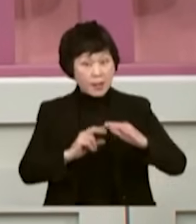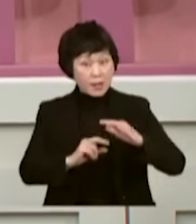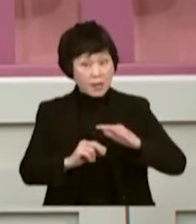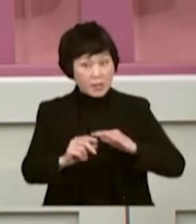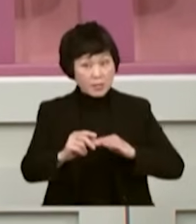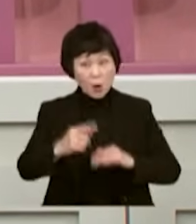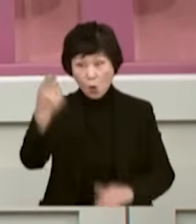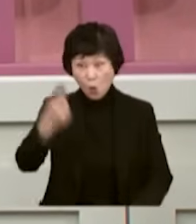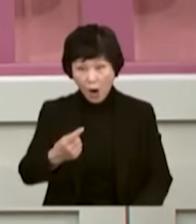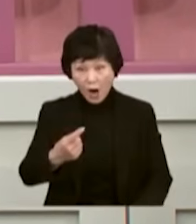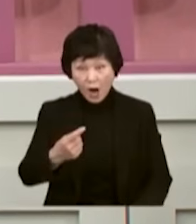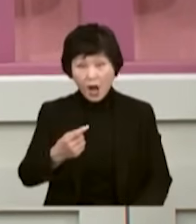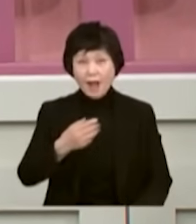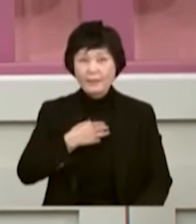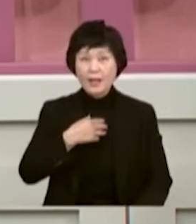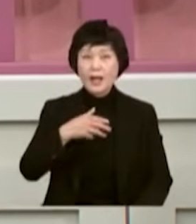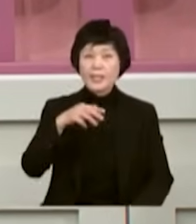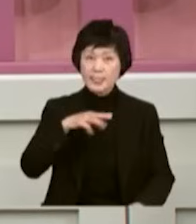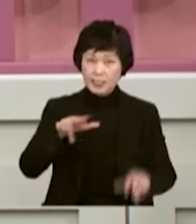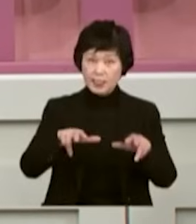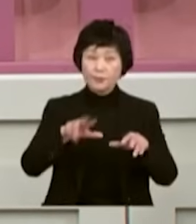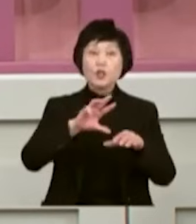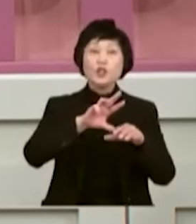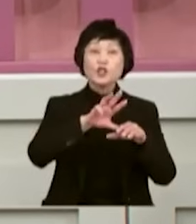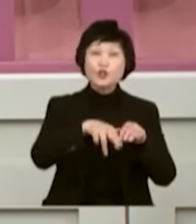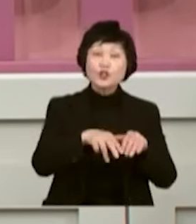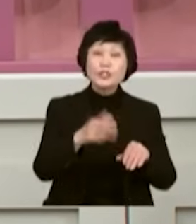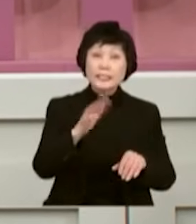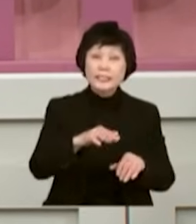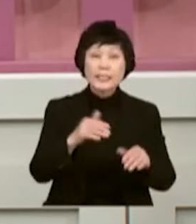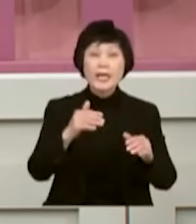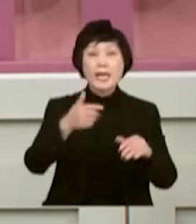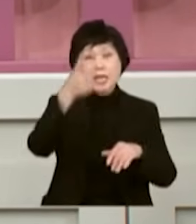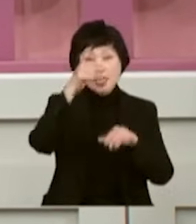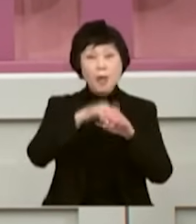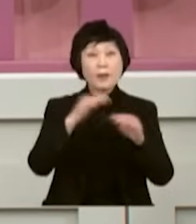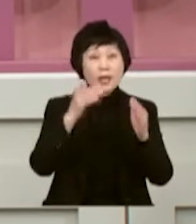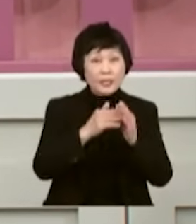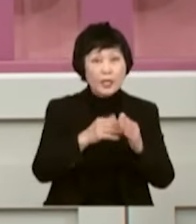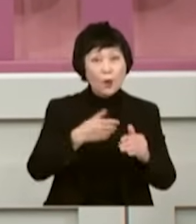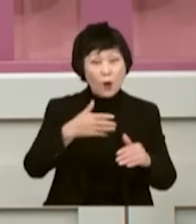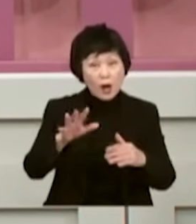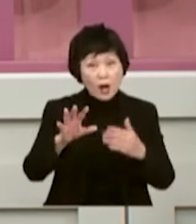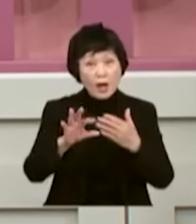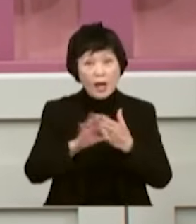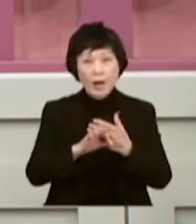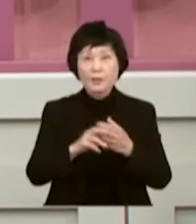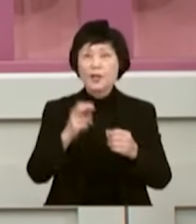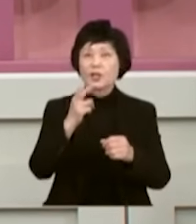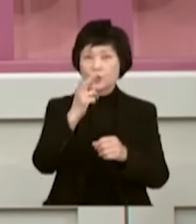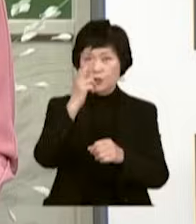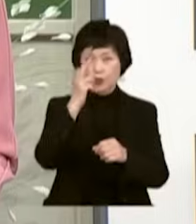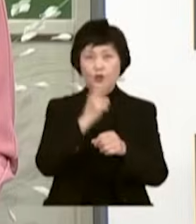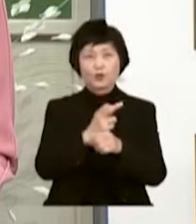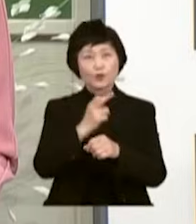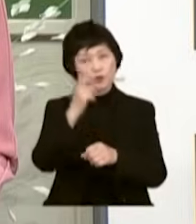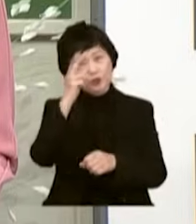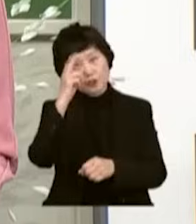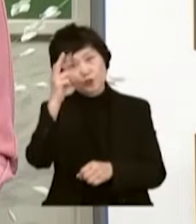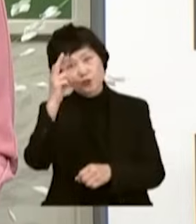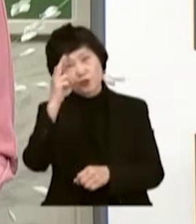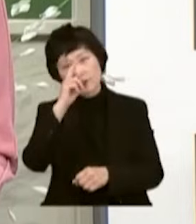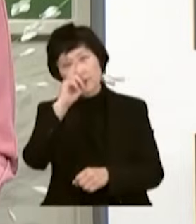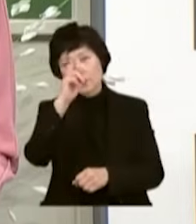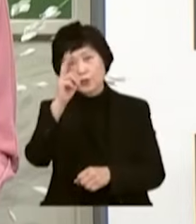타고 상계동으로 와라. 나도 철원인데 집회 끝나고 가면 두 시간이기 때문에 12시에 만나자 그런 거예요. 네. 근데 사실 저는 그